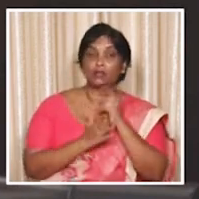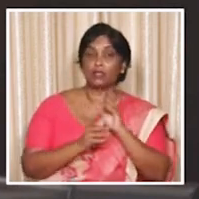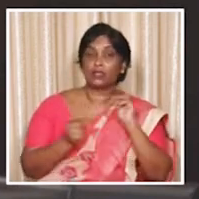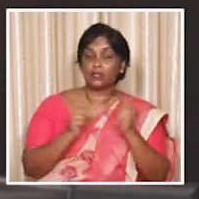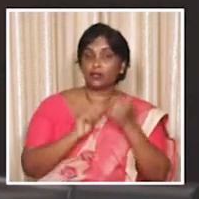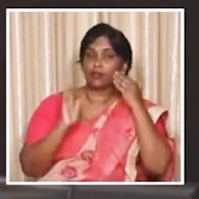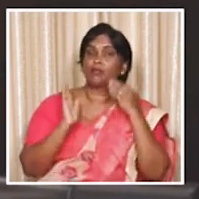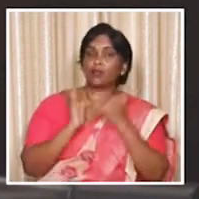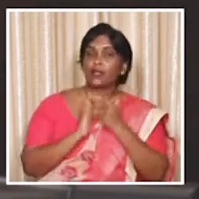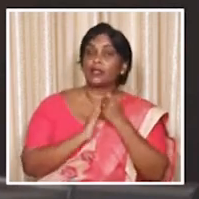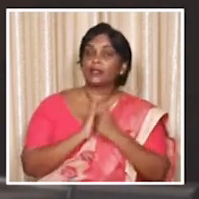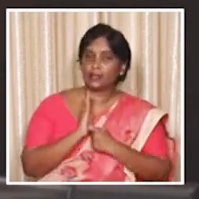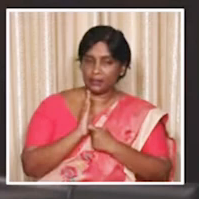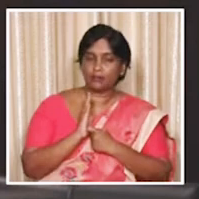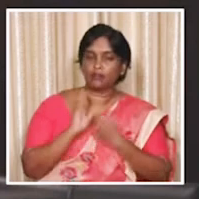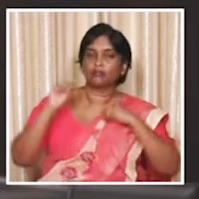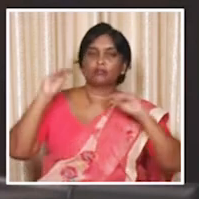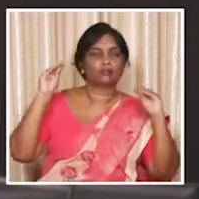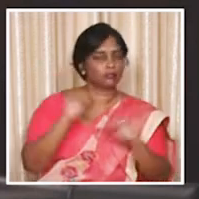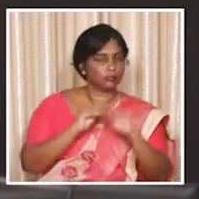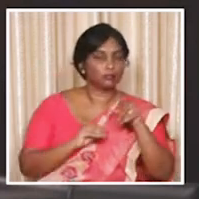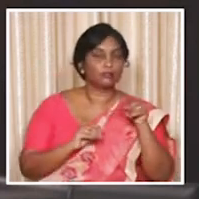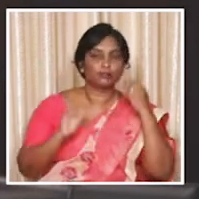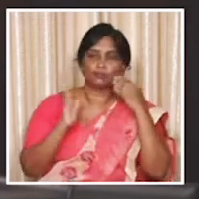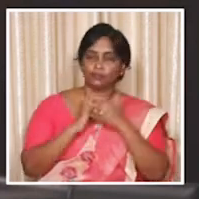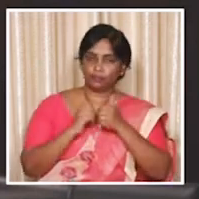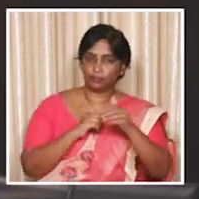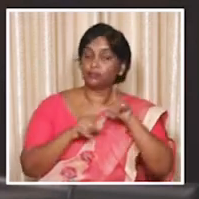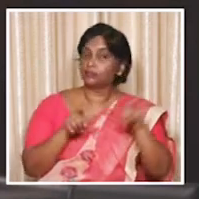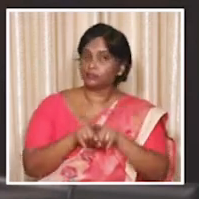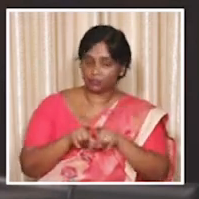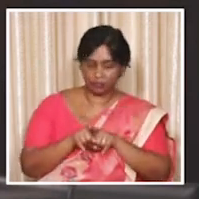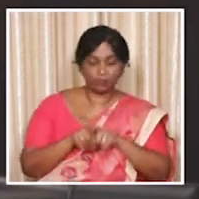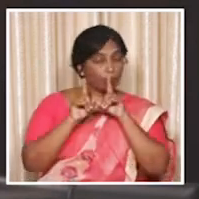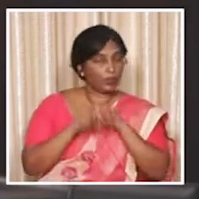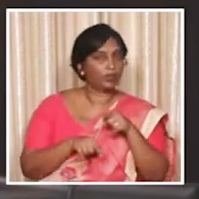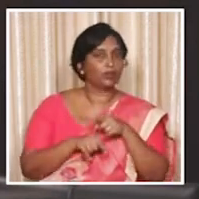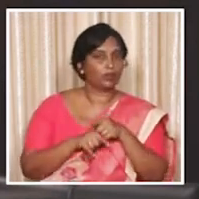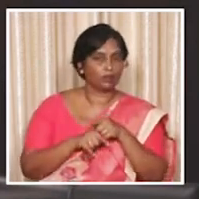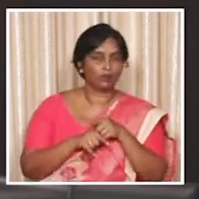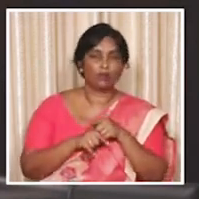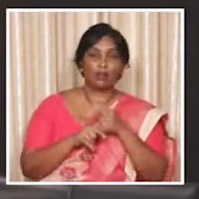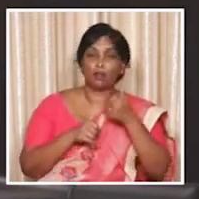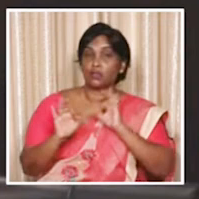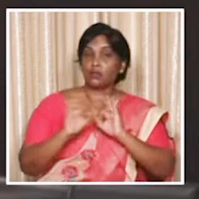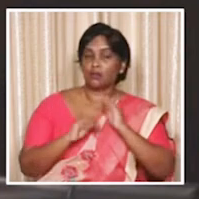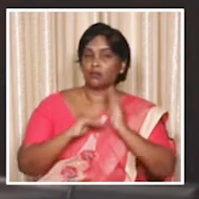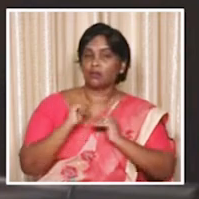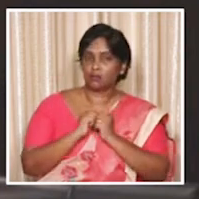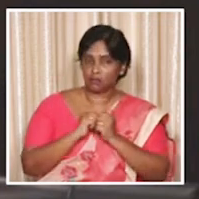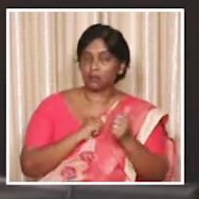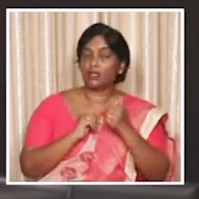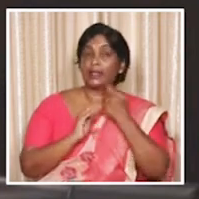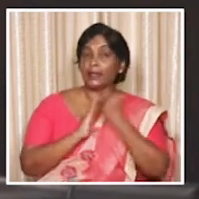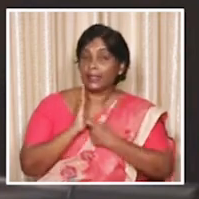ක්‍රිකට් සම්බන්ධයෙන් නීතියක් ඇතුළත් කිරීම සඳහා අවධානය යොමු කරන්න. ඒ වගේම ඒ හරහා හරි යහපාලන ක්‍රමවේද රූල් ඔෆ් ලෝ